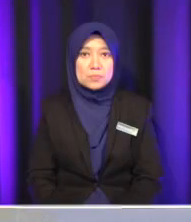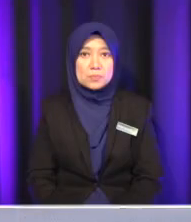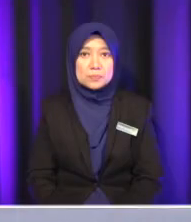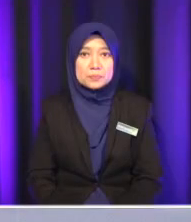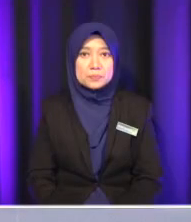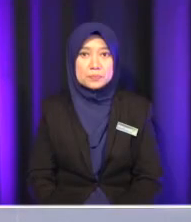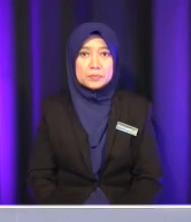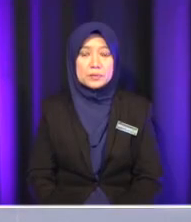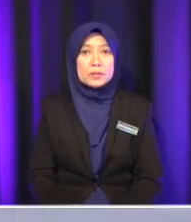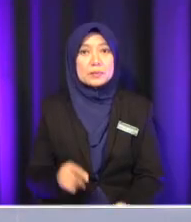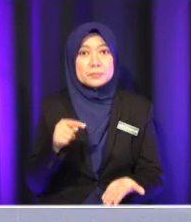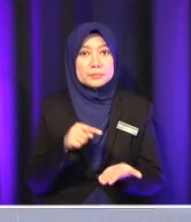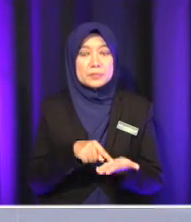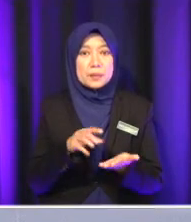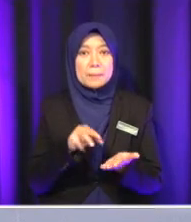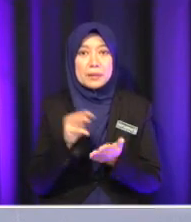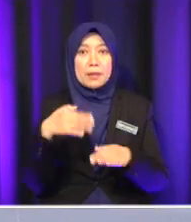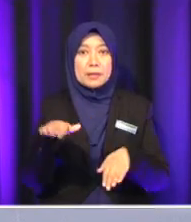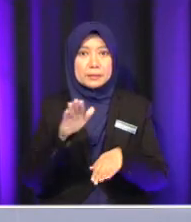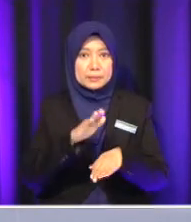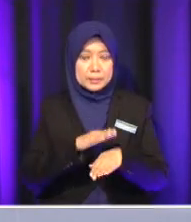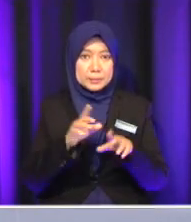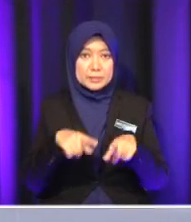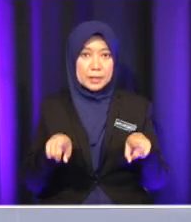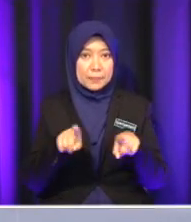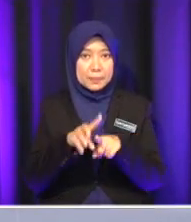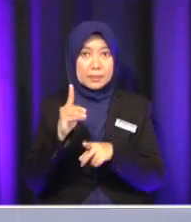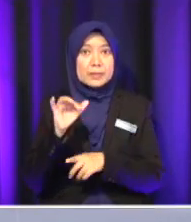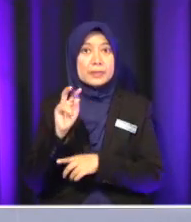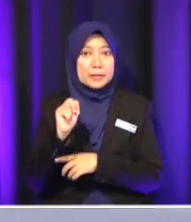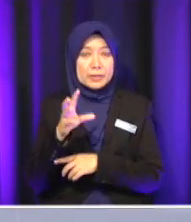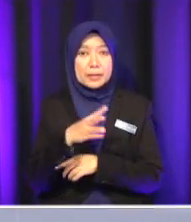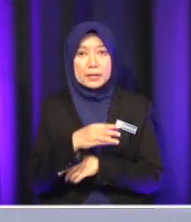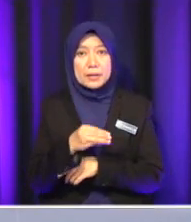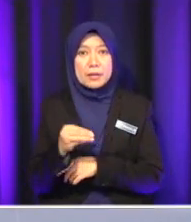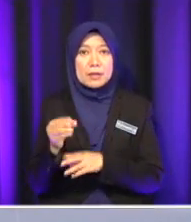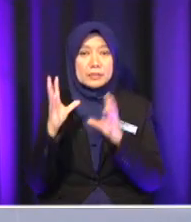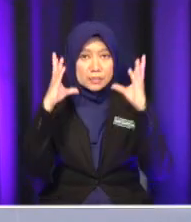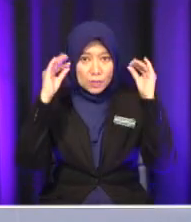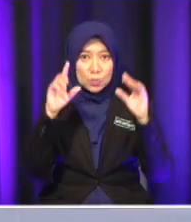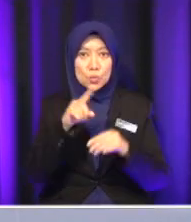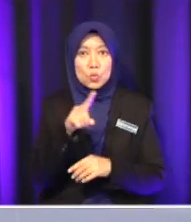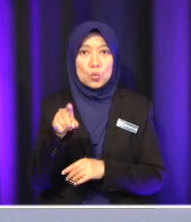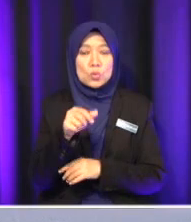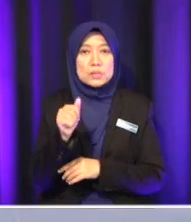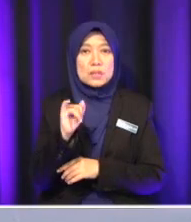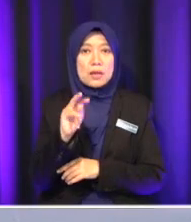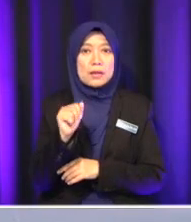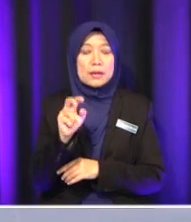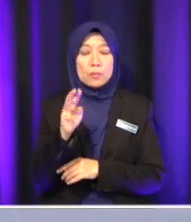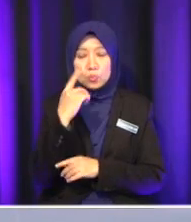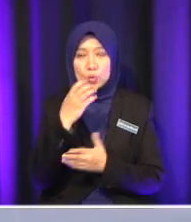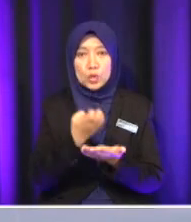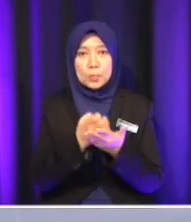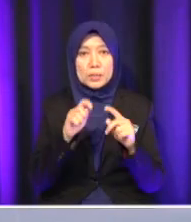ya ini setelah Menengah Atas untuk mata pelajaran Ekonomi tingkat 5 pada hari ini